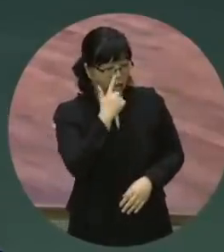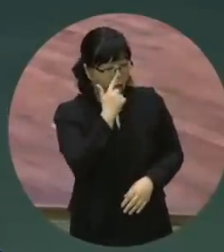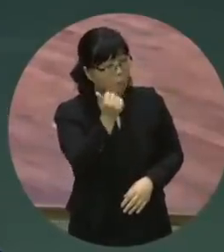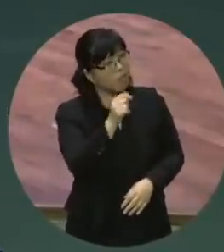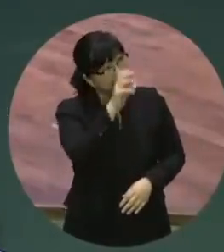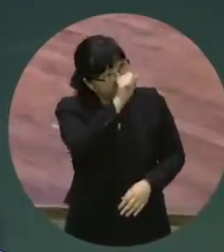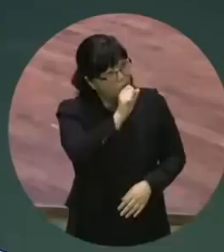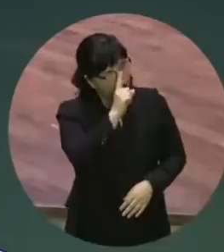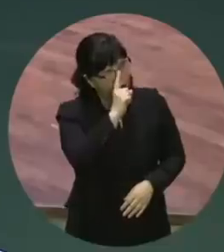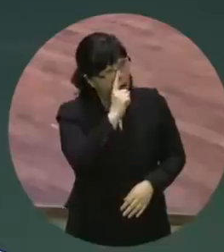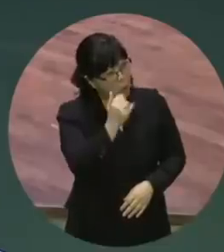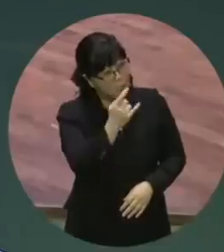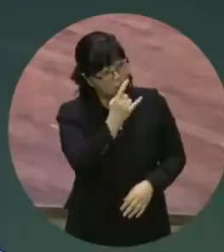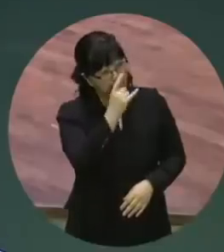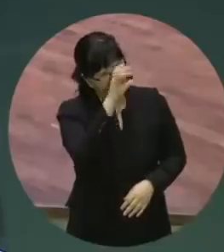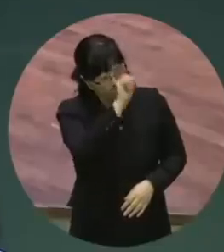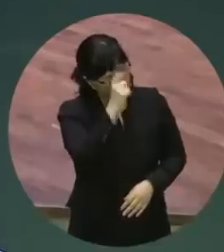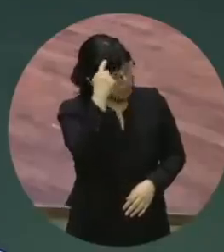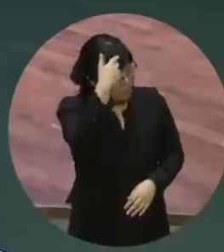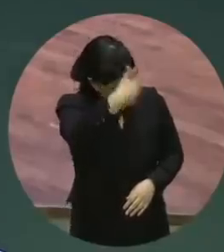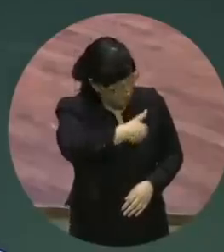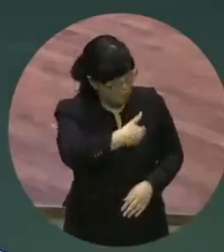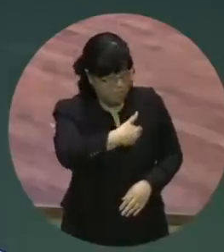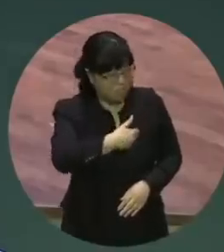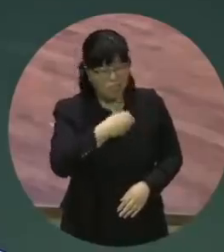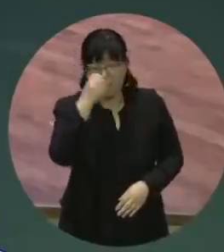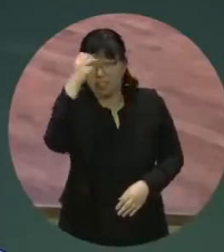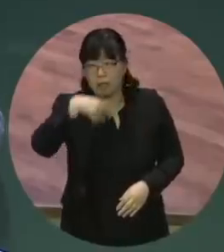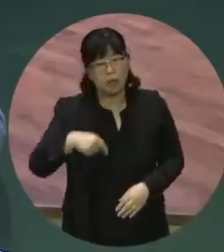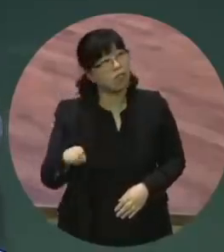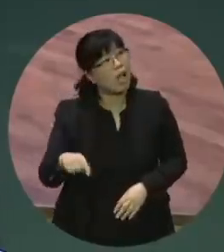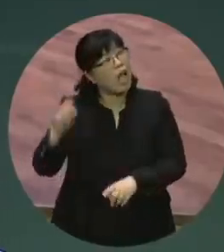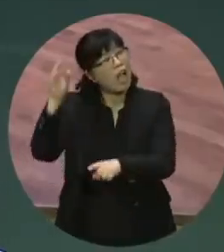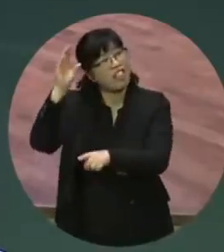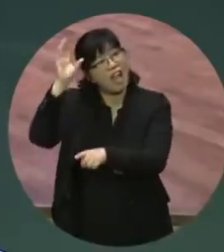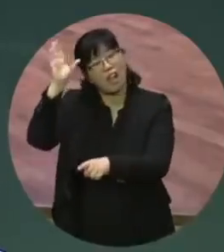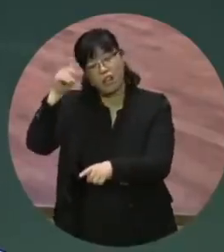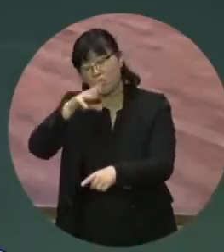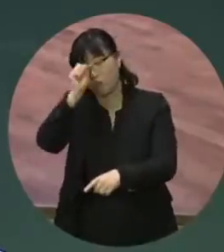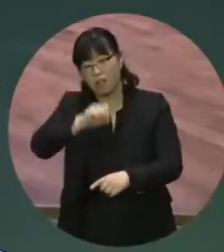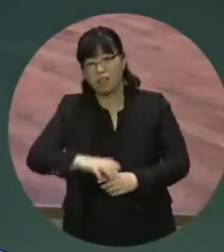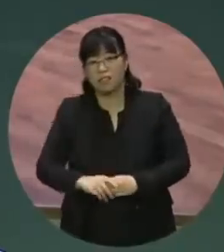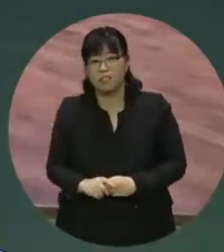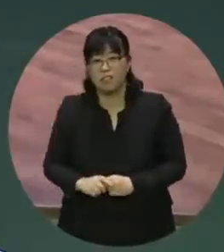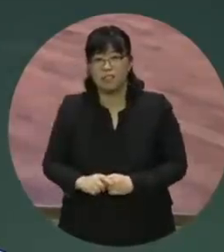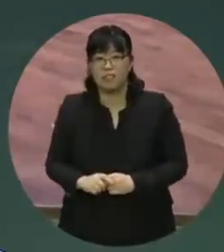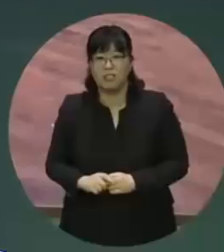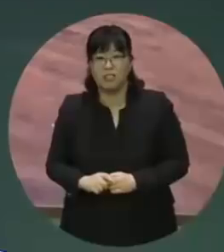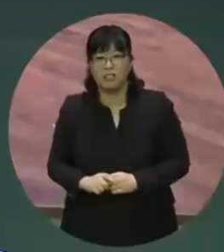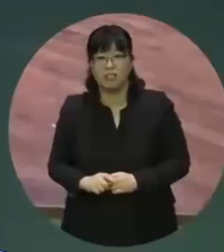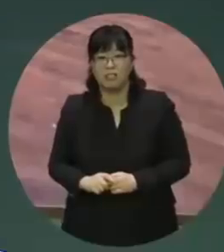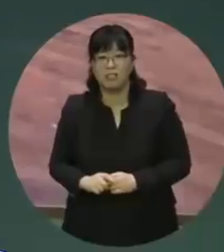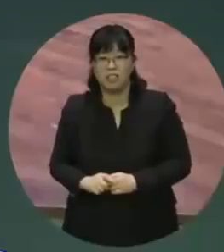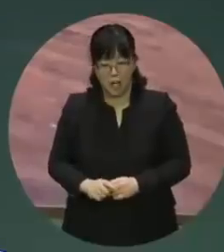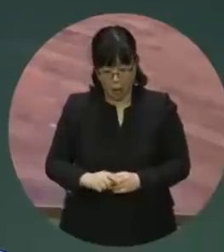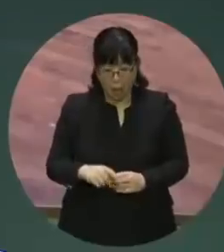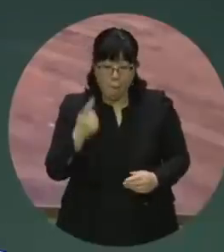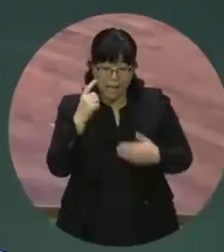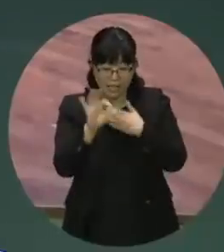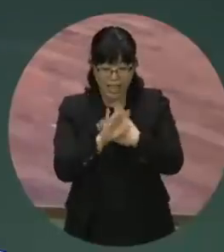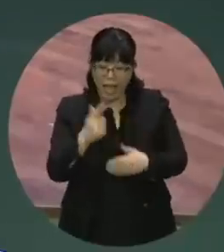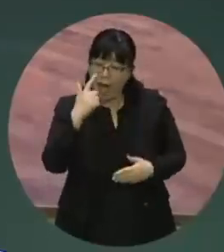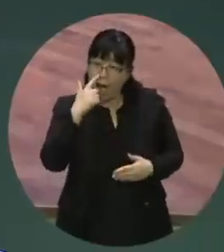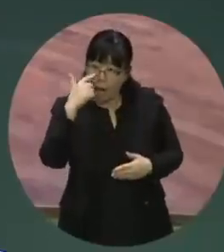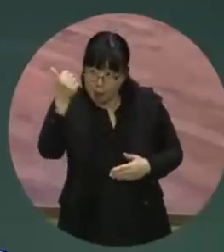딴소리 해보자, 딴소리. 걸려드니까. 아빠 좋다면 엄마 수습하고, 엄마 좋다 아빠 수습하고, 딱 피해가 딴 제 삶,